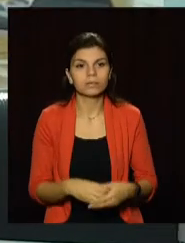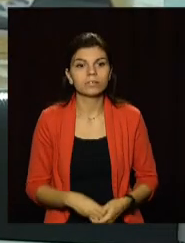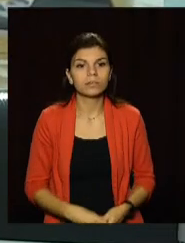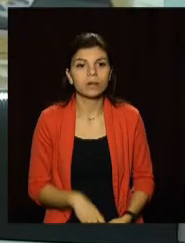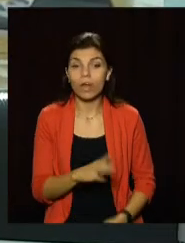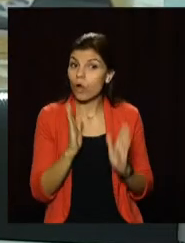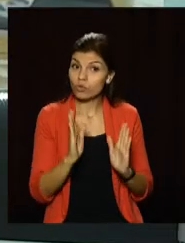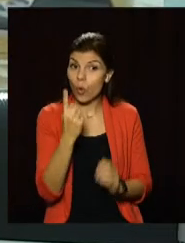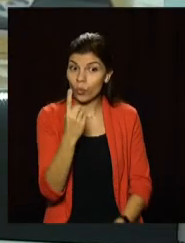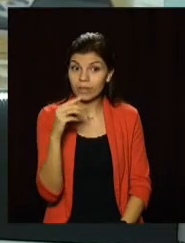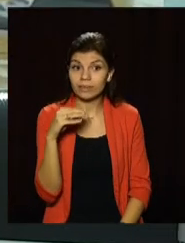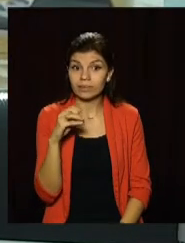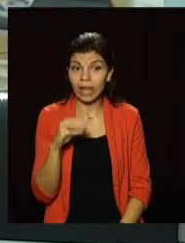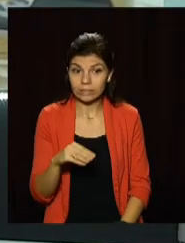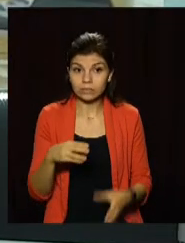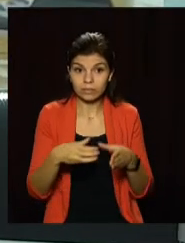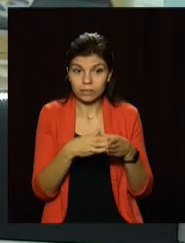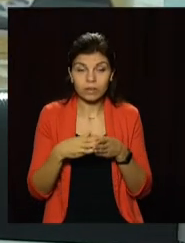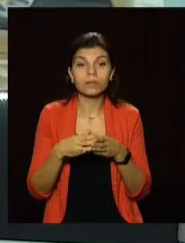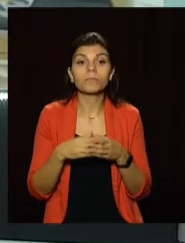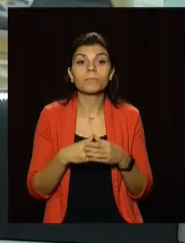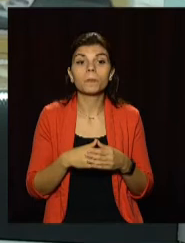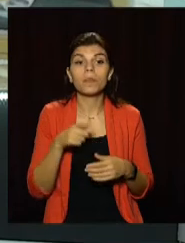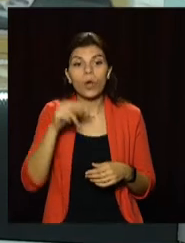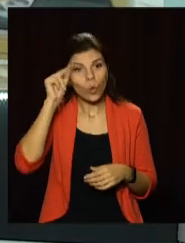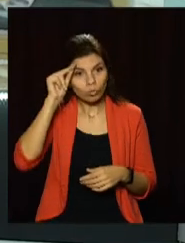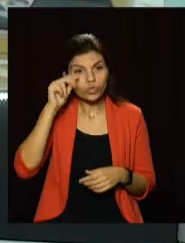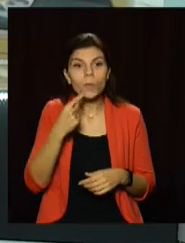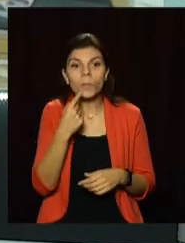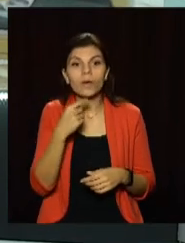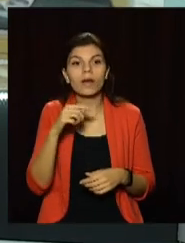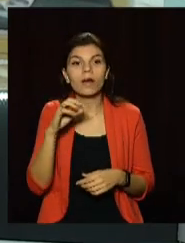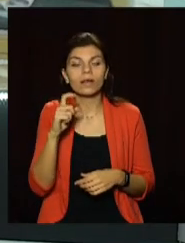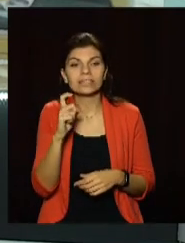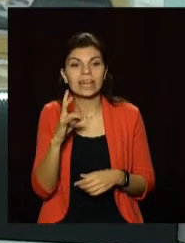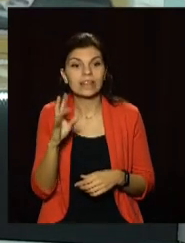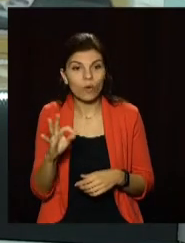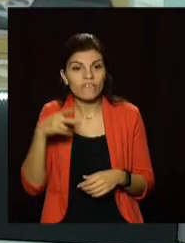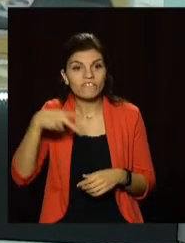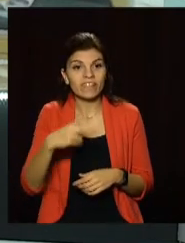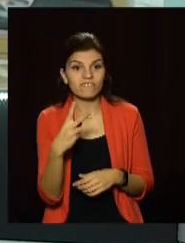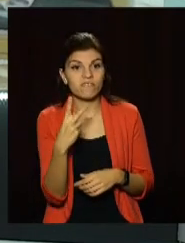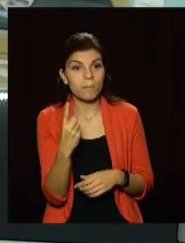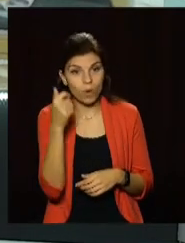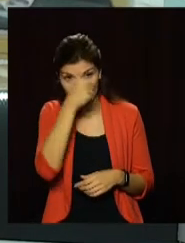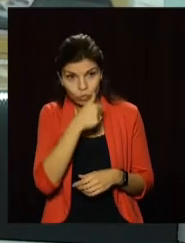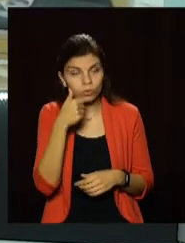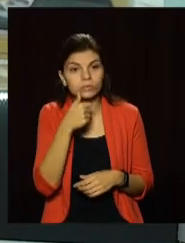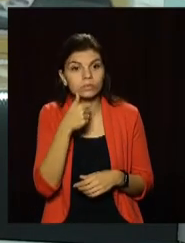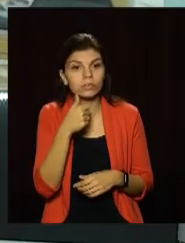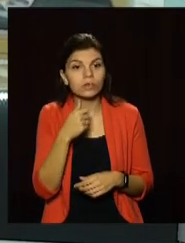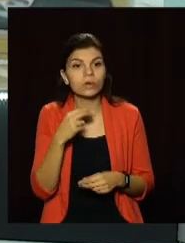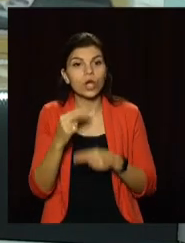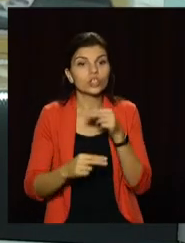Лише один тест в аудиторії, інші – онлайн. Учасники пробного зовнішнього незалежного оцінювання у 2021 році